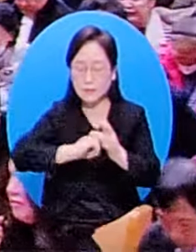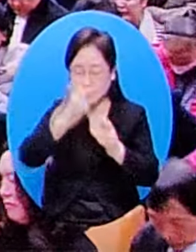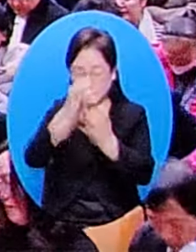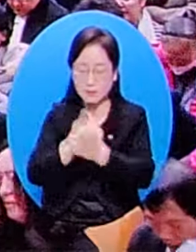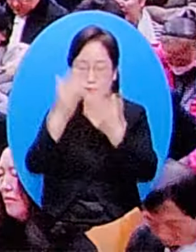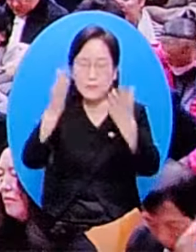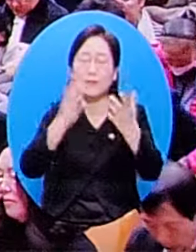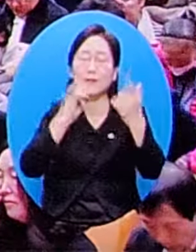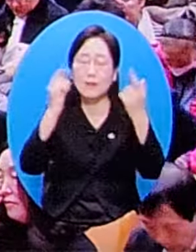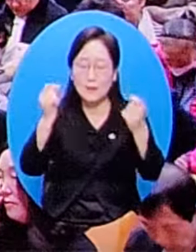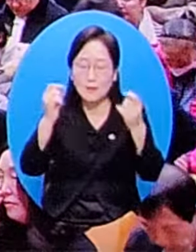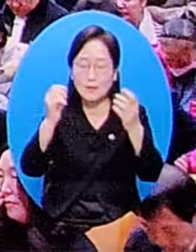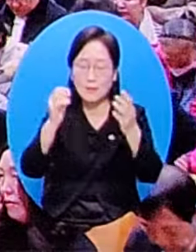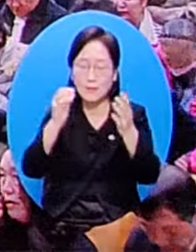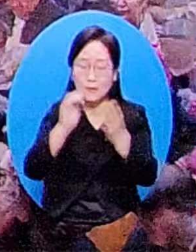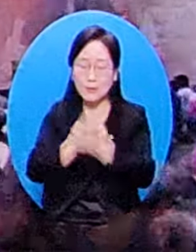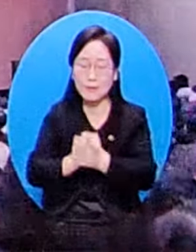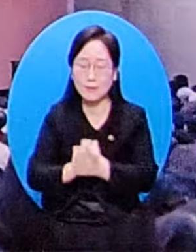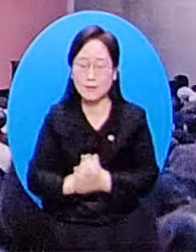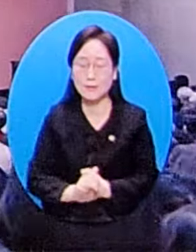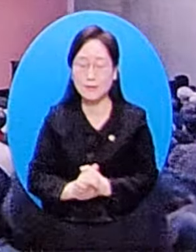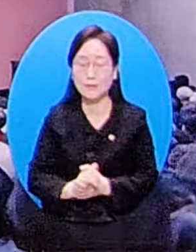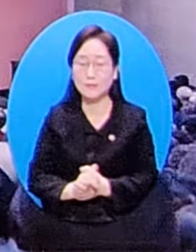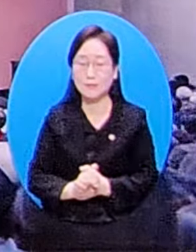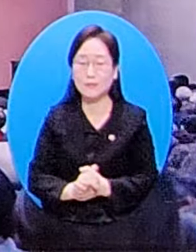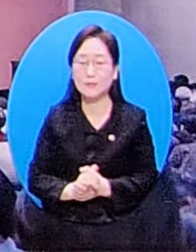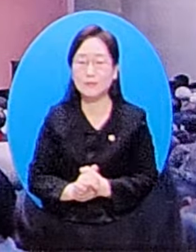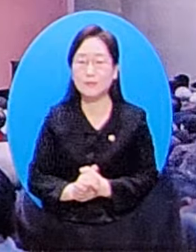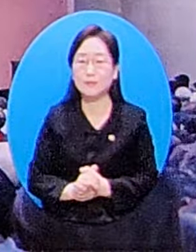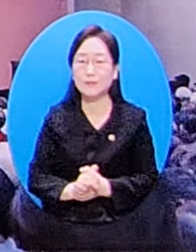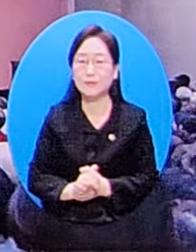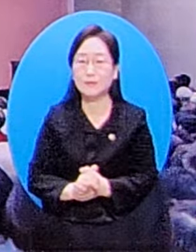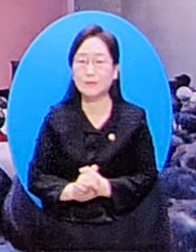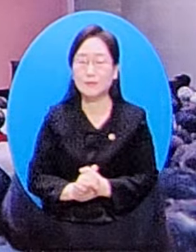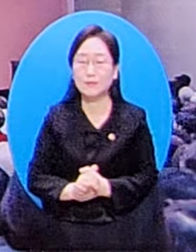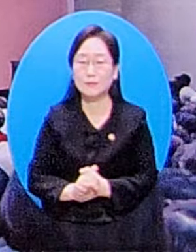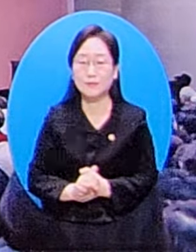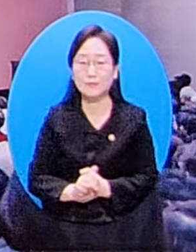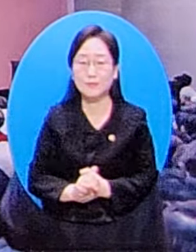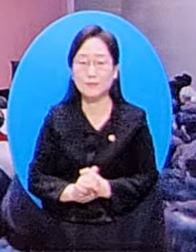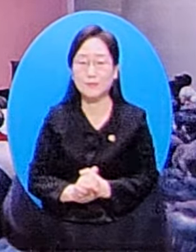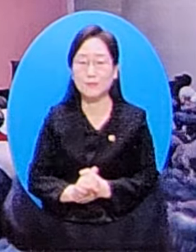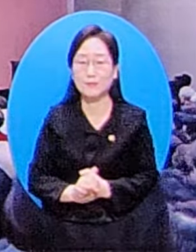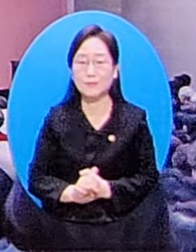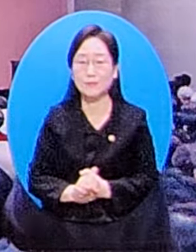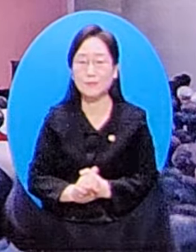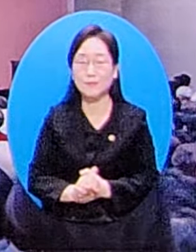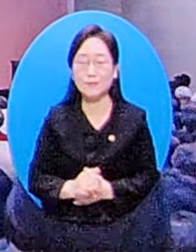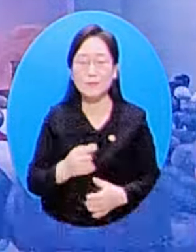기도 올리옵나이다. 아멘. 이 목, 척추